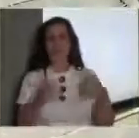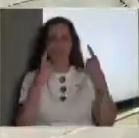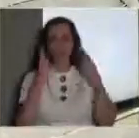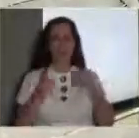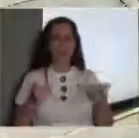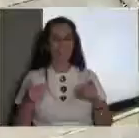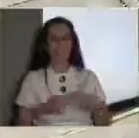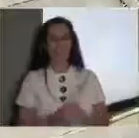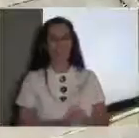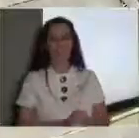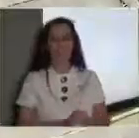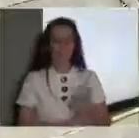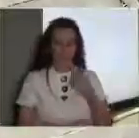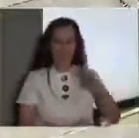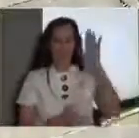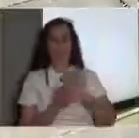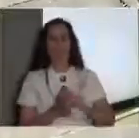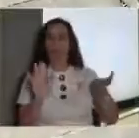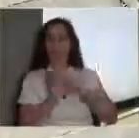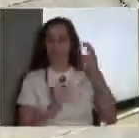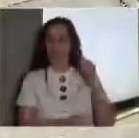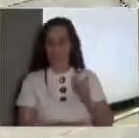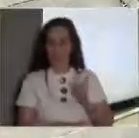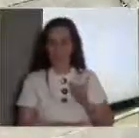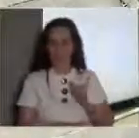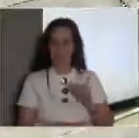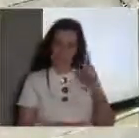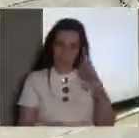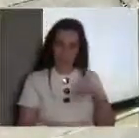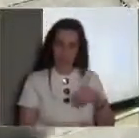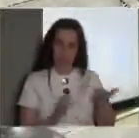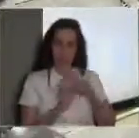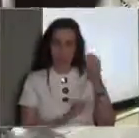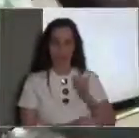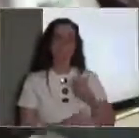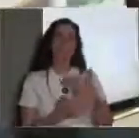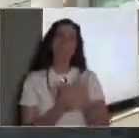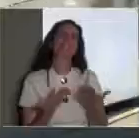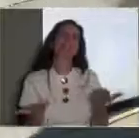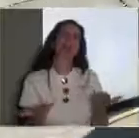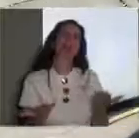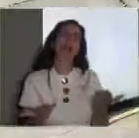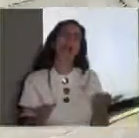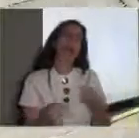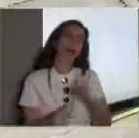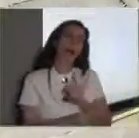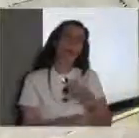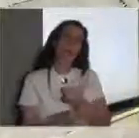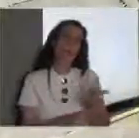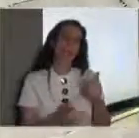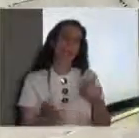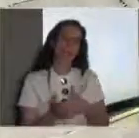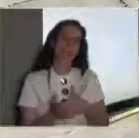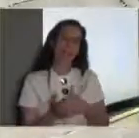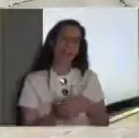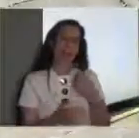שהמפלגות החרדיות חושבות? בוא אני אגיד לך, חוק הגיוס... לדעתי חוק הגיוס זה סתם רדיפה סתם